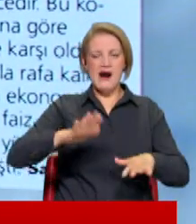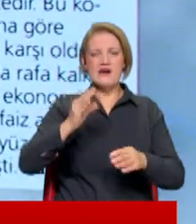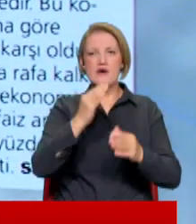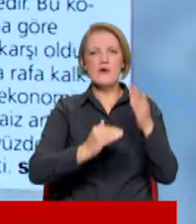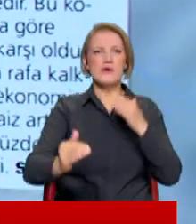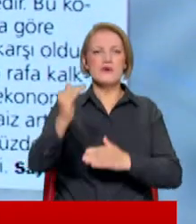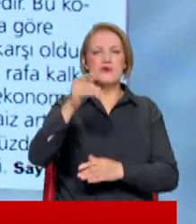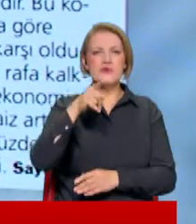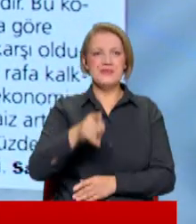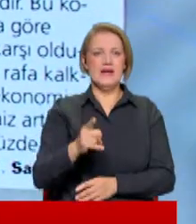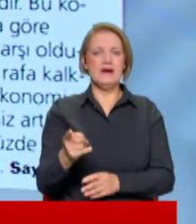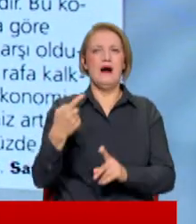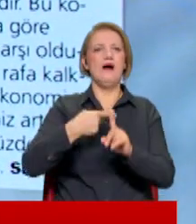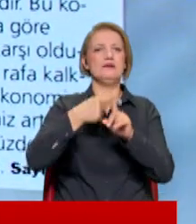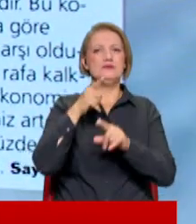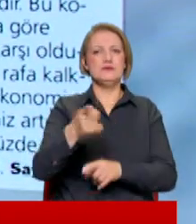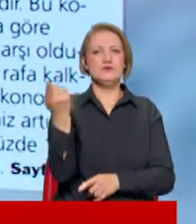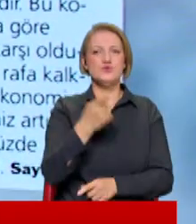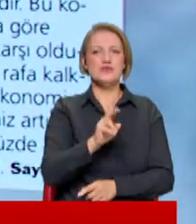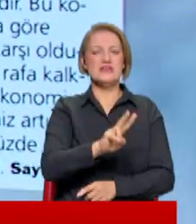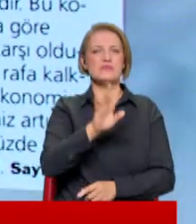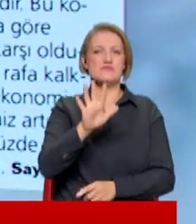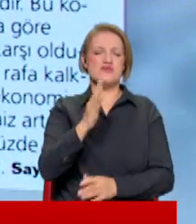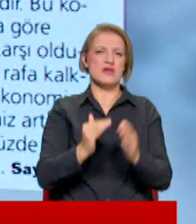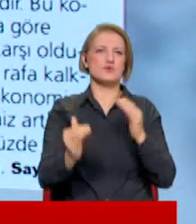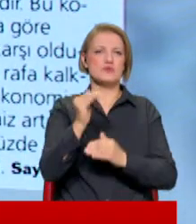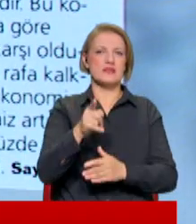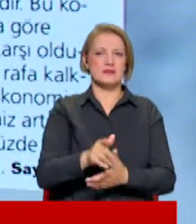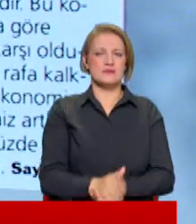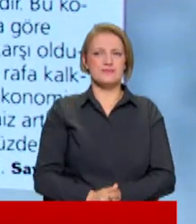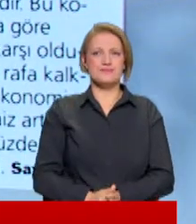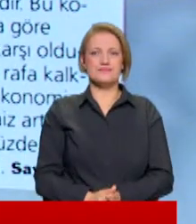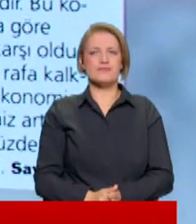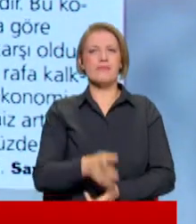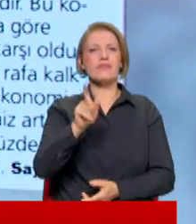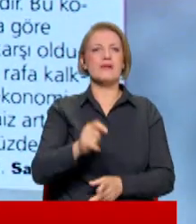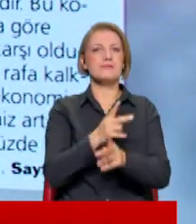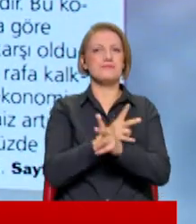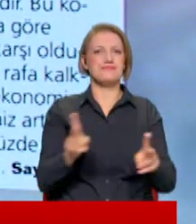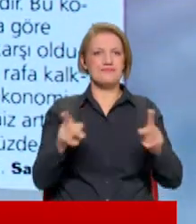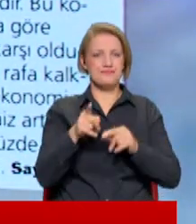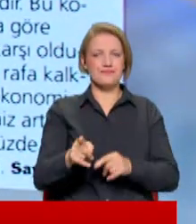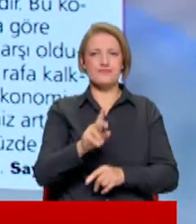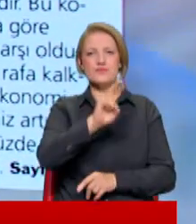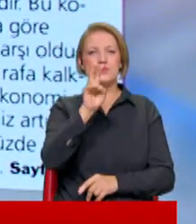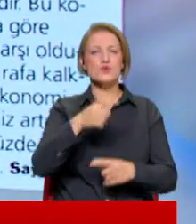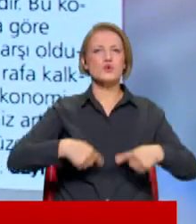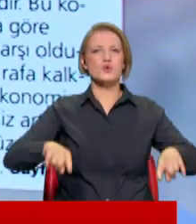çok üzerindeki artışla %25'e yükseltildi ve yapılan açıklamada